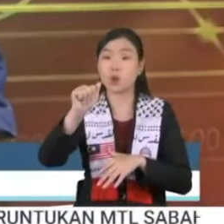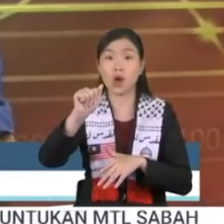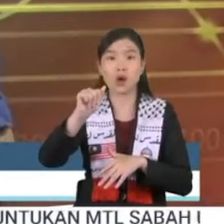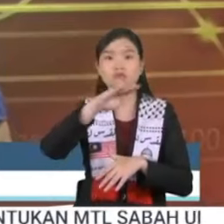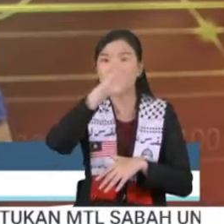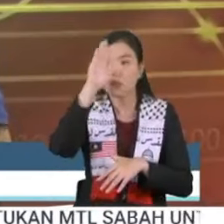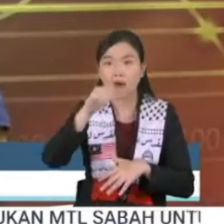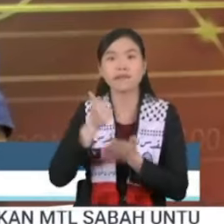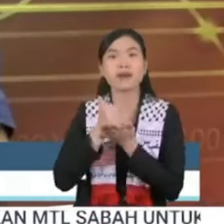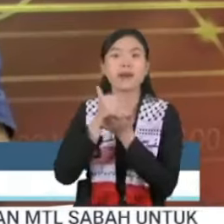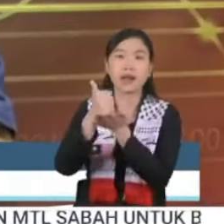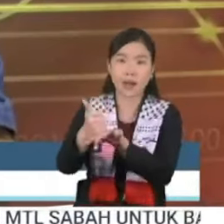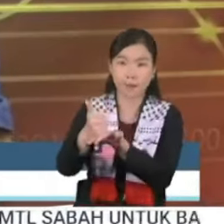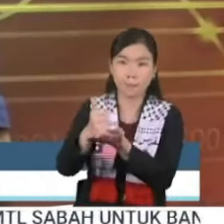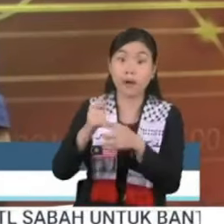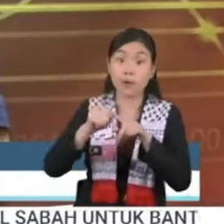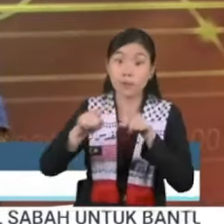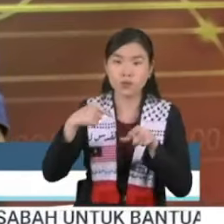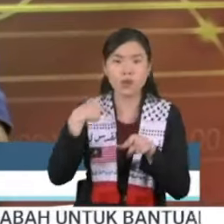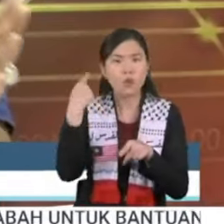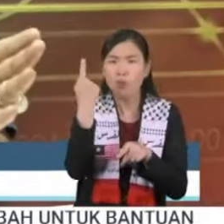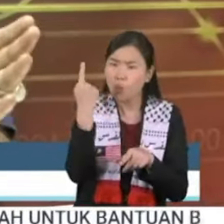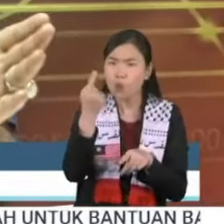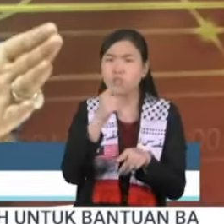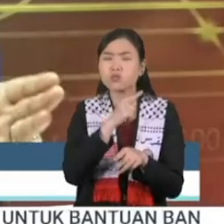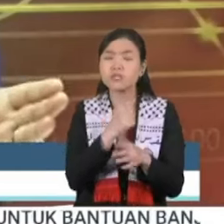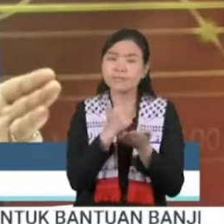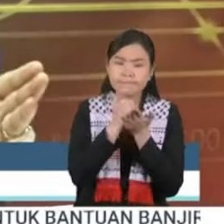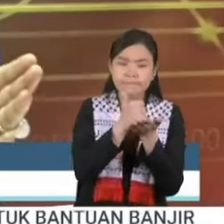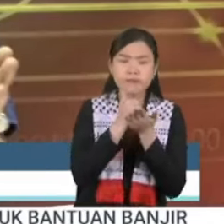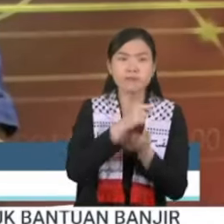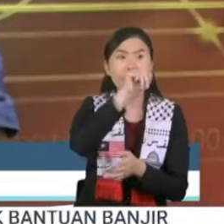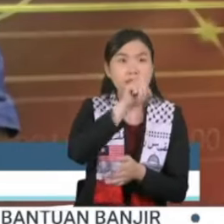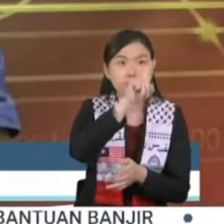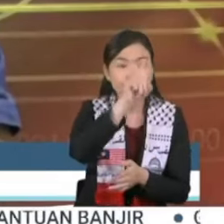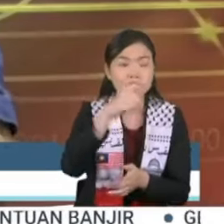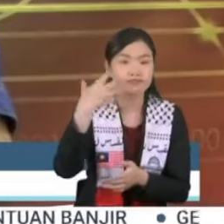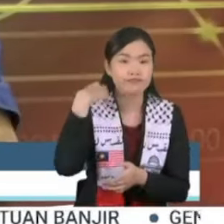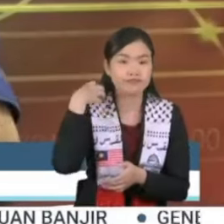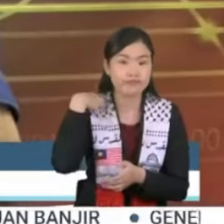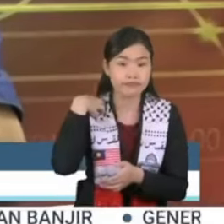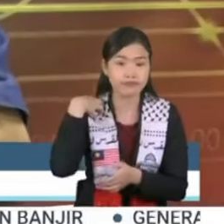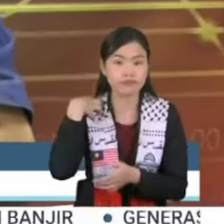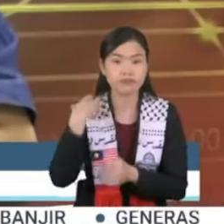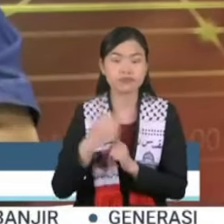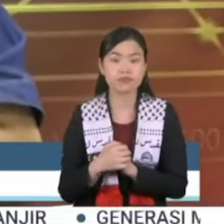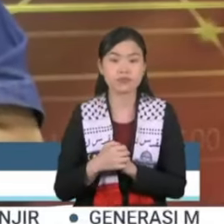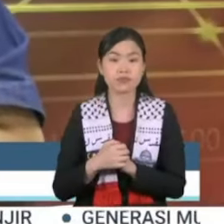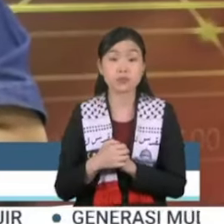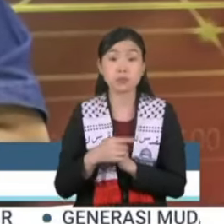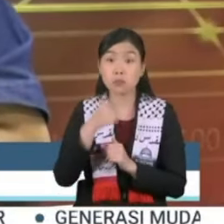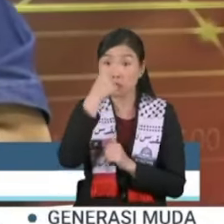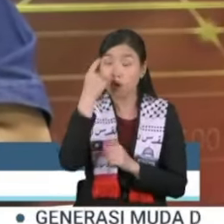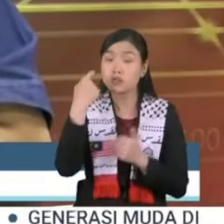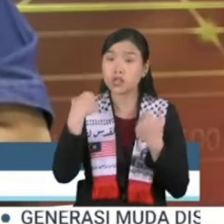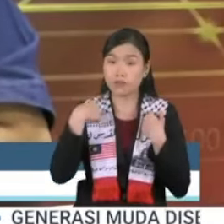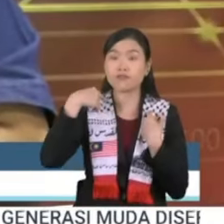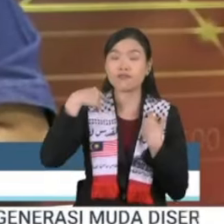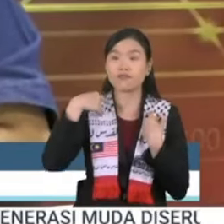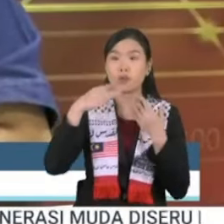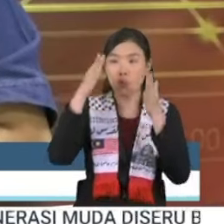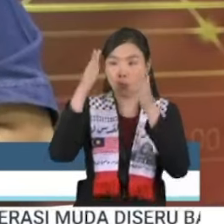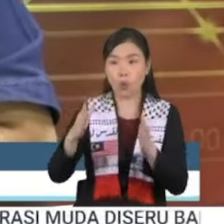Tapi kita sentiasa membantu, kita sentiasa bertanya melalui pegawai saya di mana sentiasa bertanya. Sebab kita ada PIC, ya,